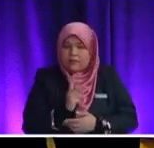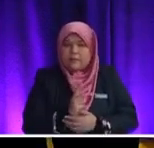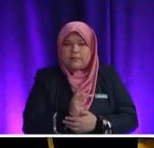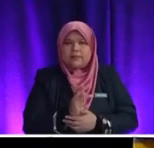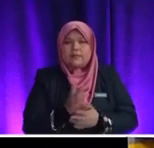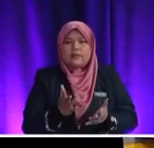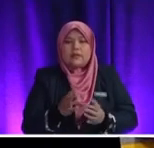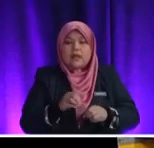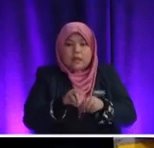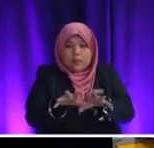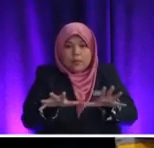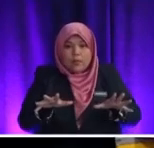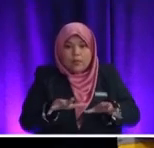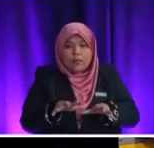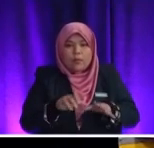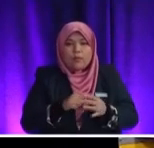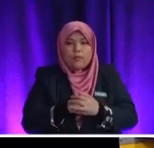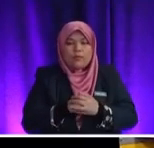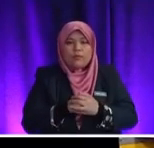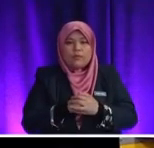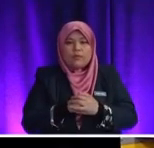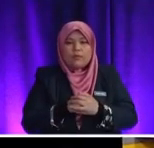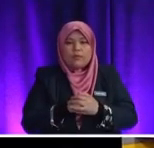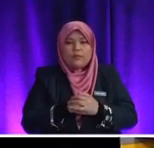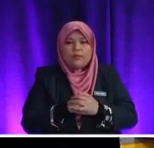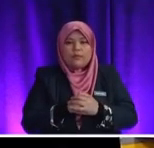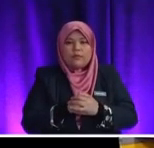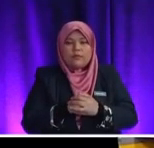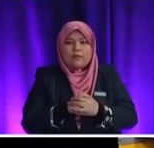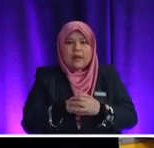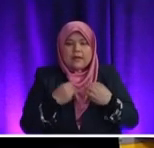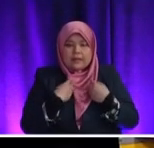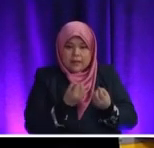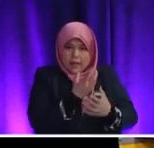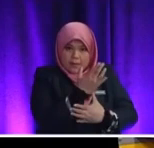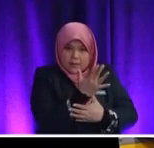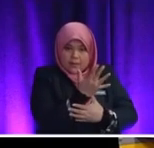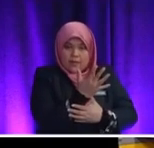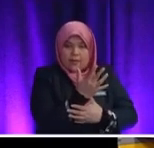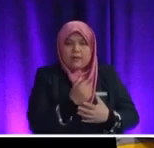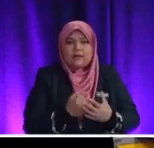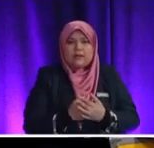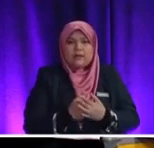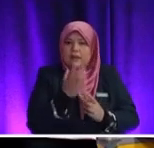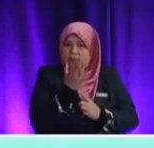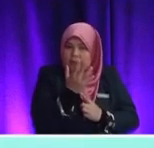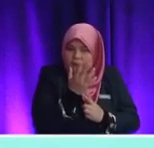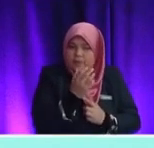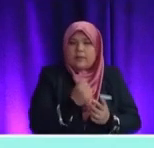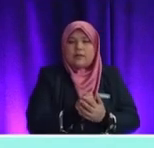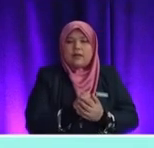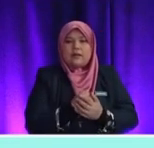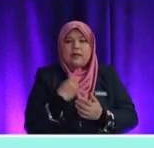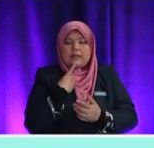dalam keadaan leburan ilebura Maksudnya kita ada penuh bangsa di situ oke so kita akan leburkan